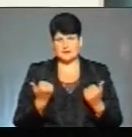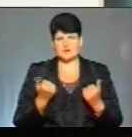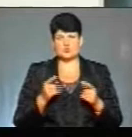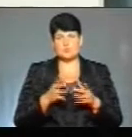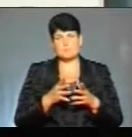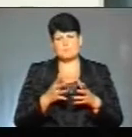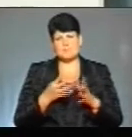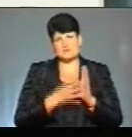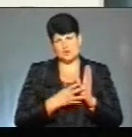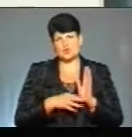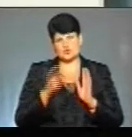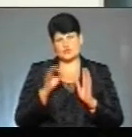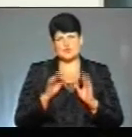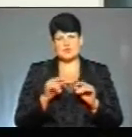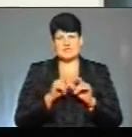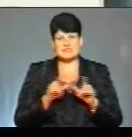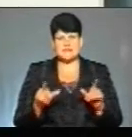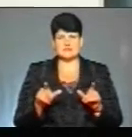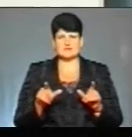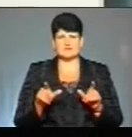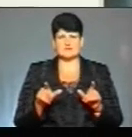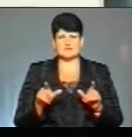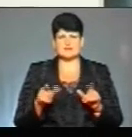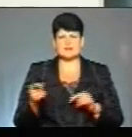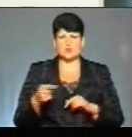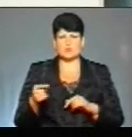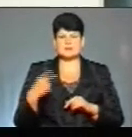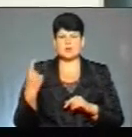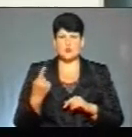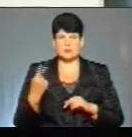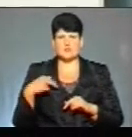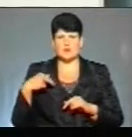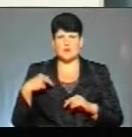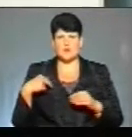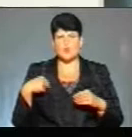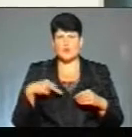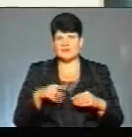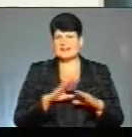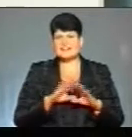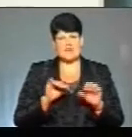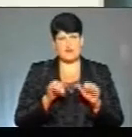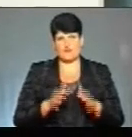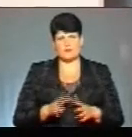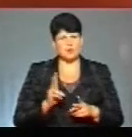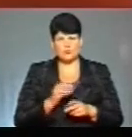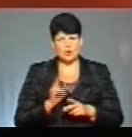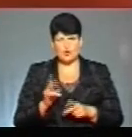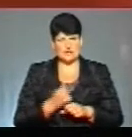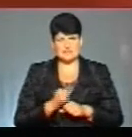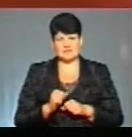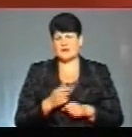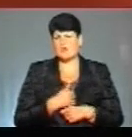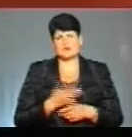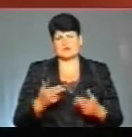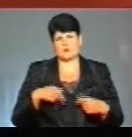що більше, майже 90% закладів міста Тернопільської області ходили не у формі. Ніхто нікого не змушував. Хочете,